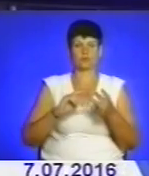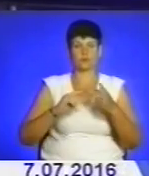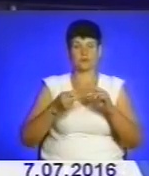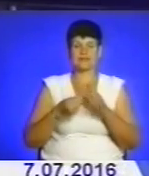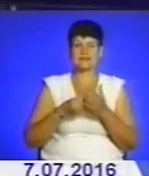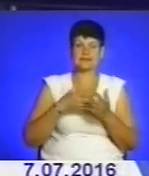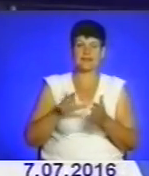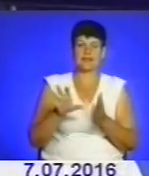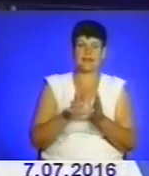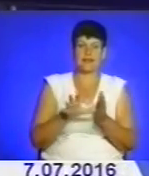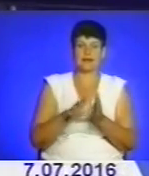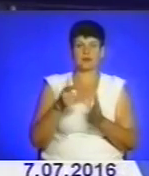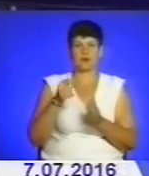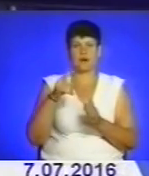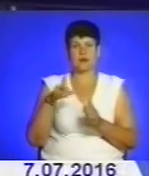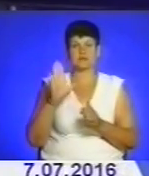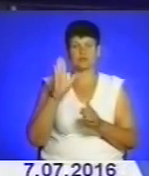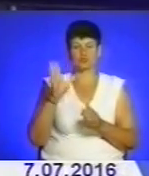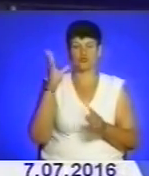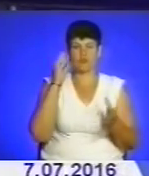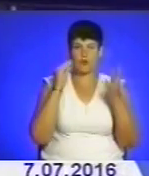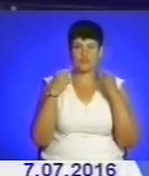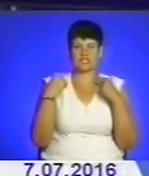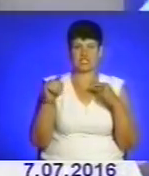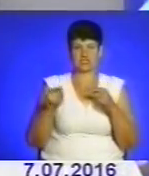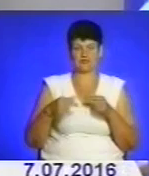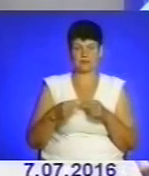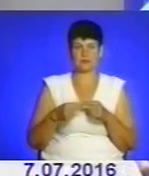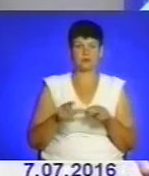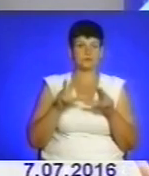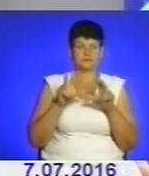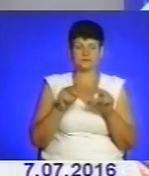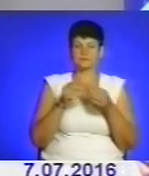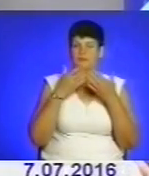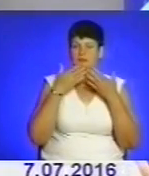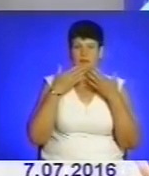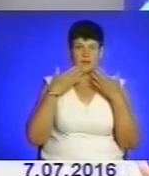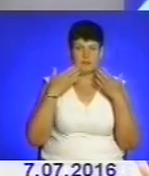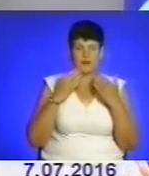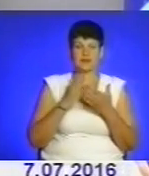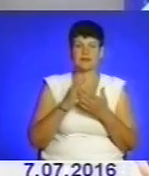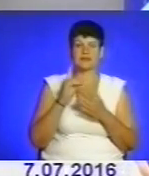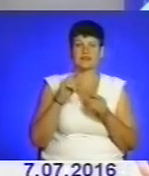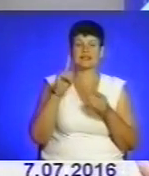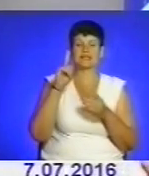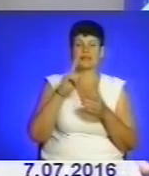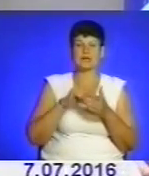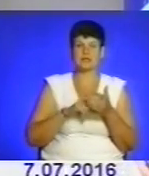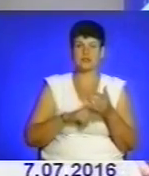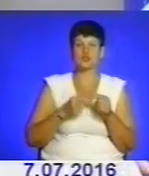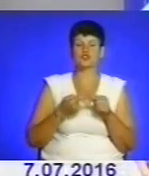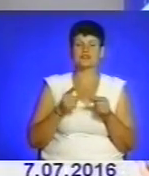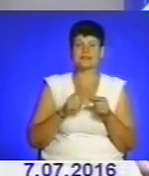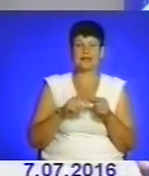на електроенергію, на газ і будуть враховані всі ваші інші вимоги? Гарантій немає, скажу відверто. Є тільки надія, сподівання на те, що той діалог